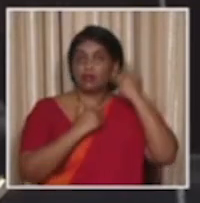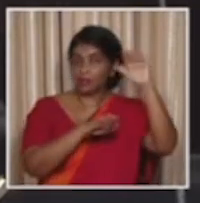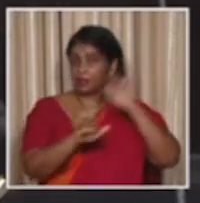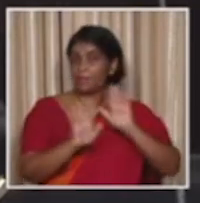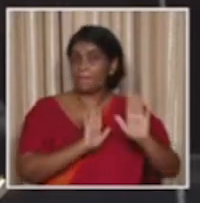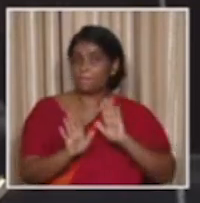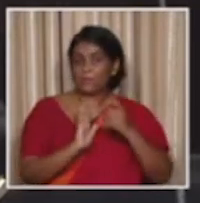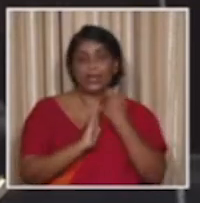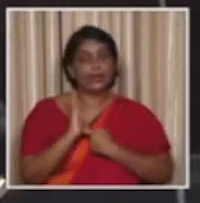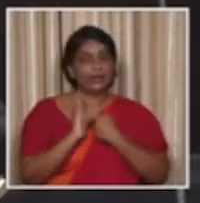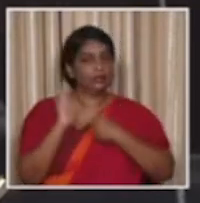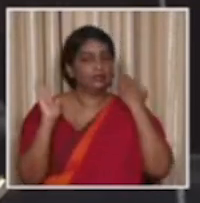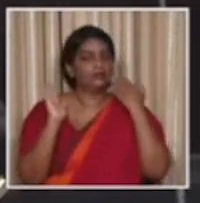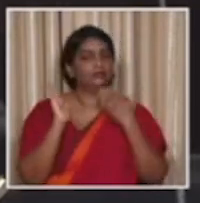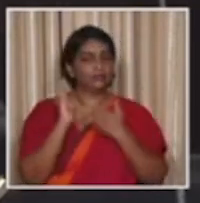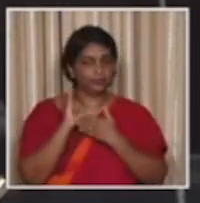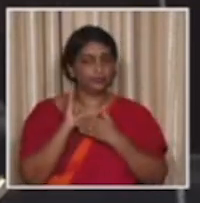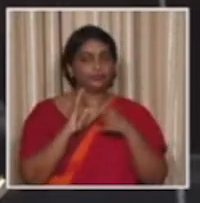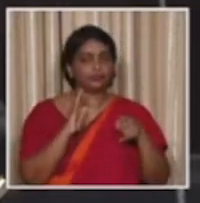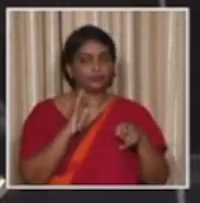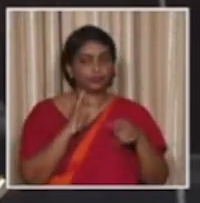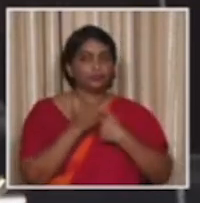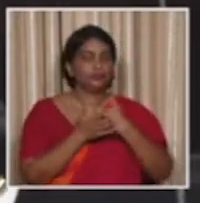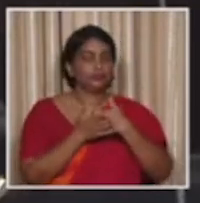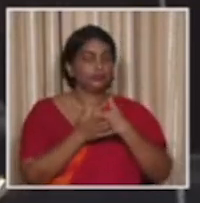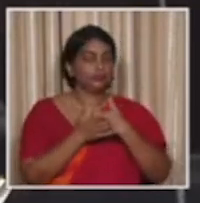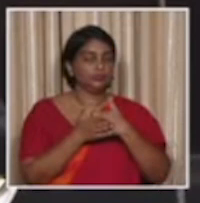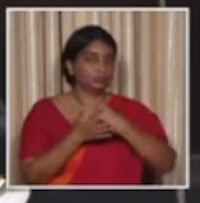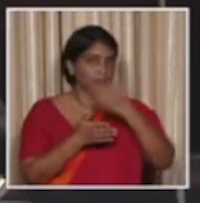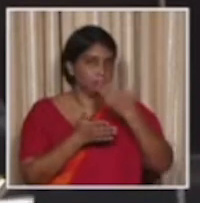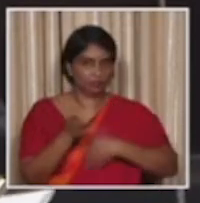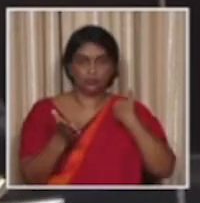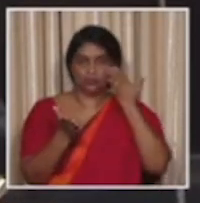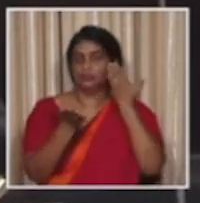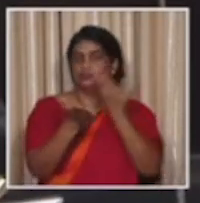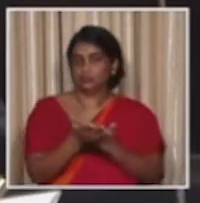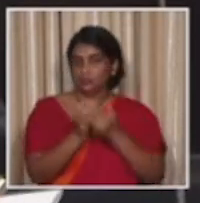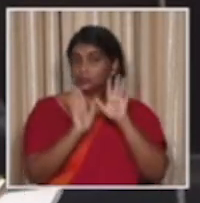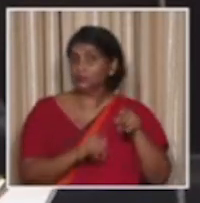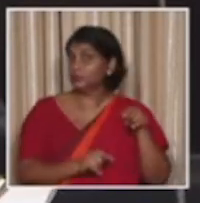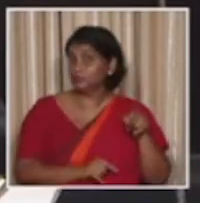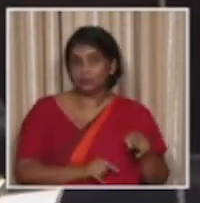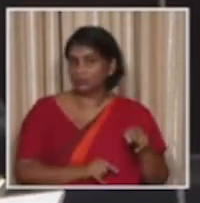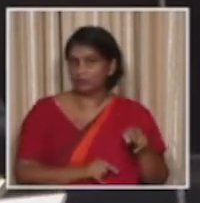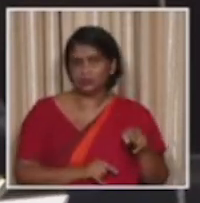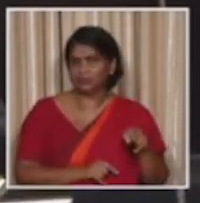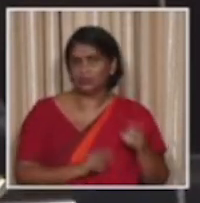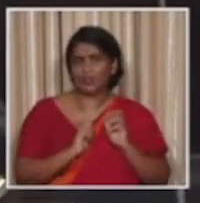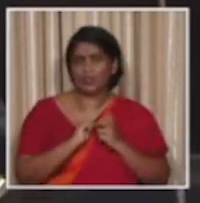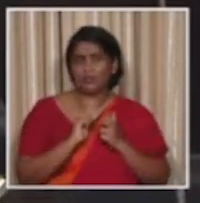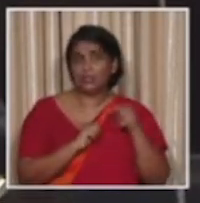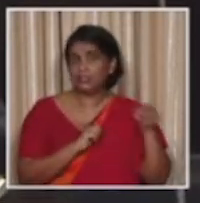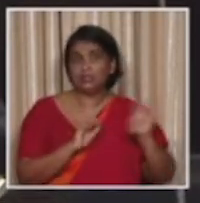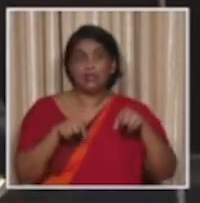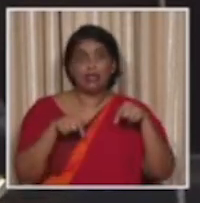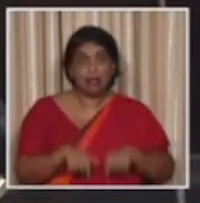යටතේ රෙගුලාසි සම්බන්ධයෙන් ඒ සභාවේ වාර්තා මම ඉදිරිපත් කරනවා. හැබැයි එතන නෙමෙයි ගරු කතානායකතුමා ගැටලුව තියෙන්නේ, මේ